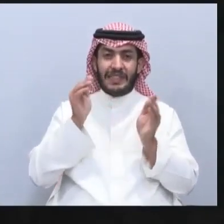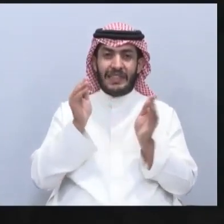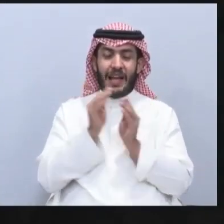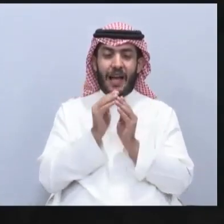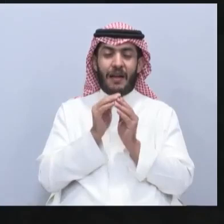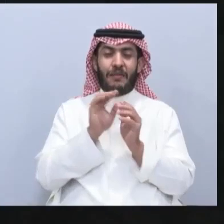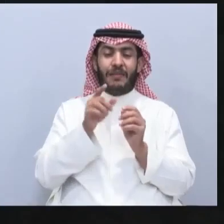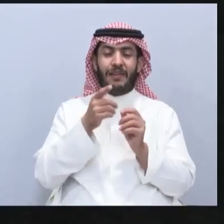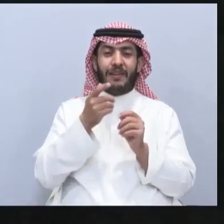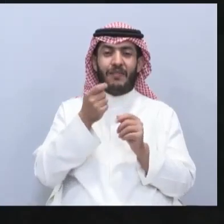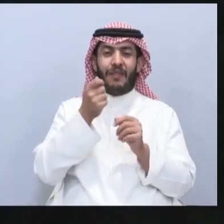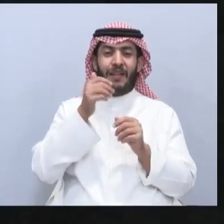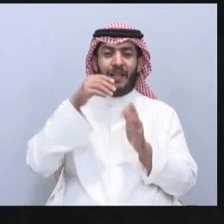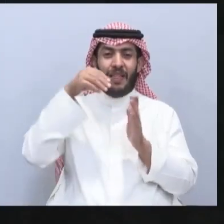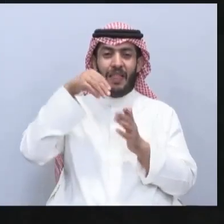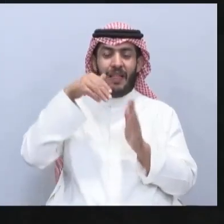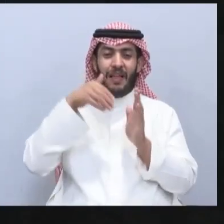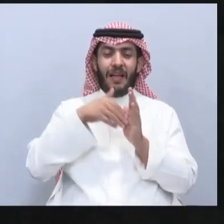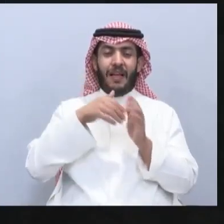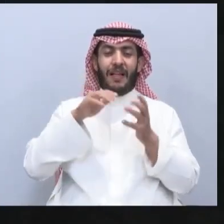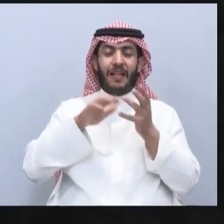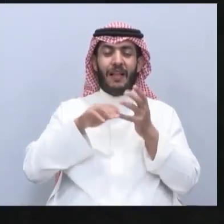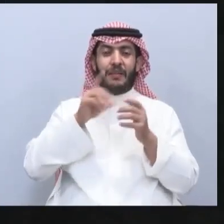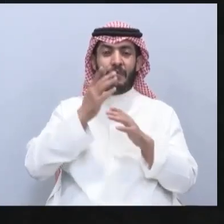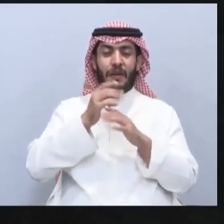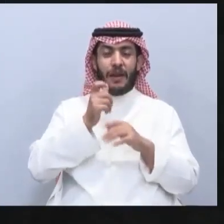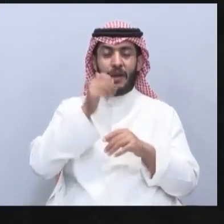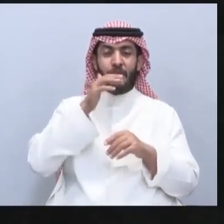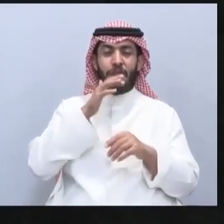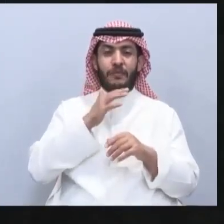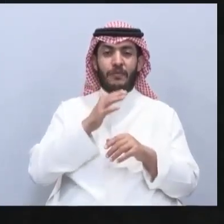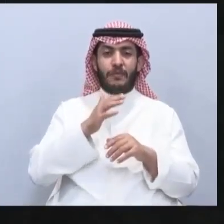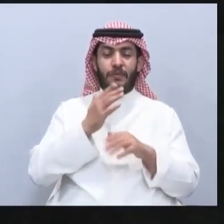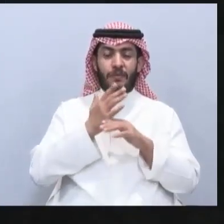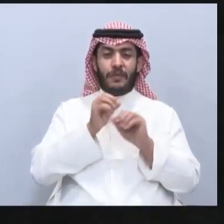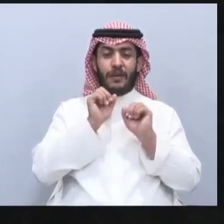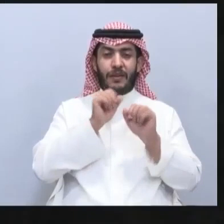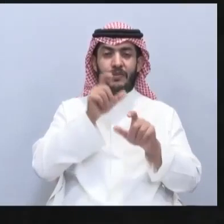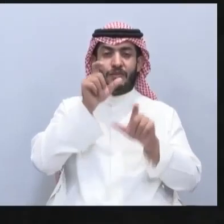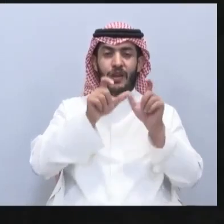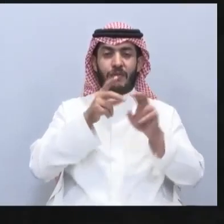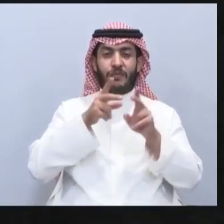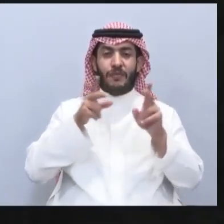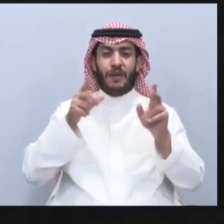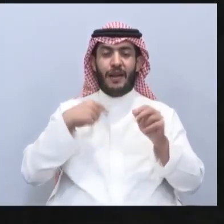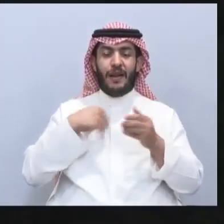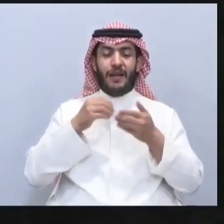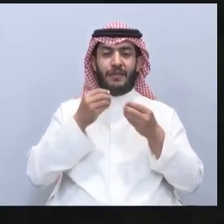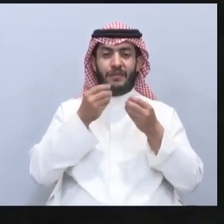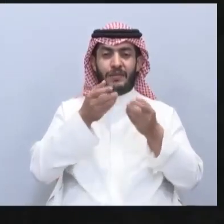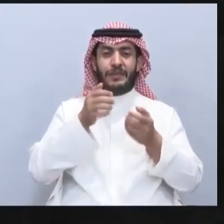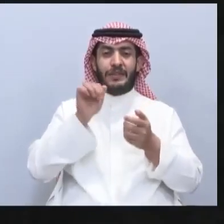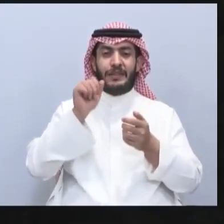ياخذ الدني لماذا لان النبي صلى الله عليه وسلم ايضا يراعي حال المتصدق عليه